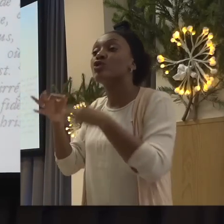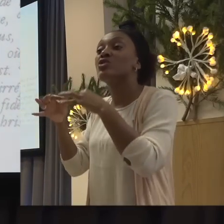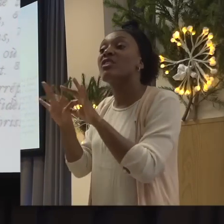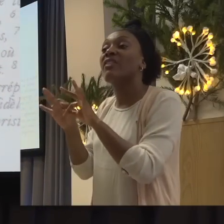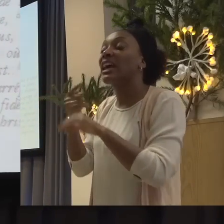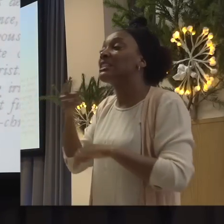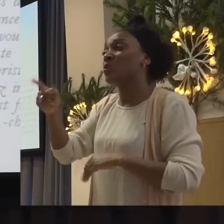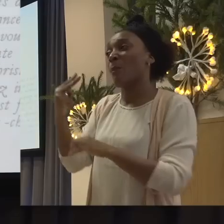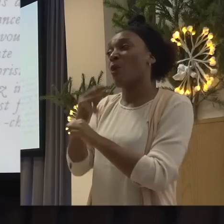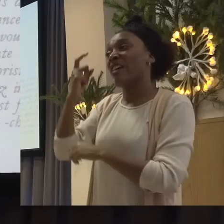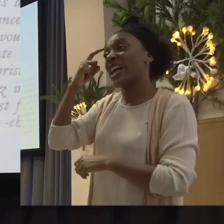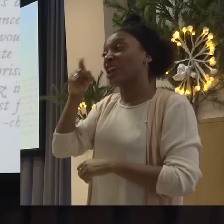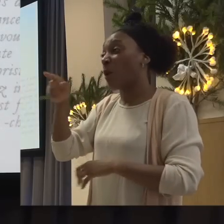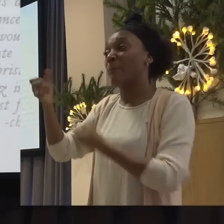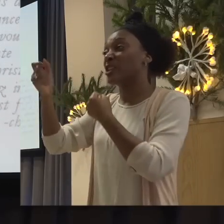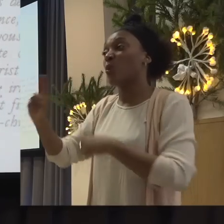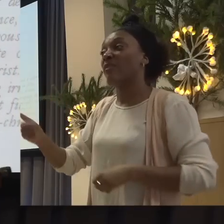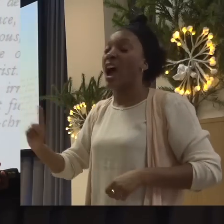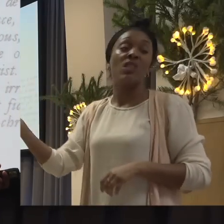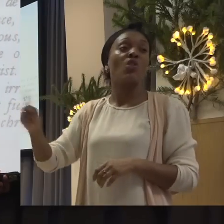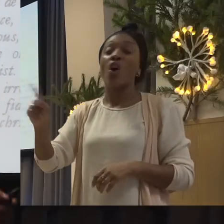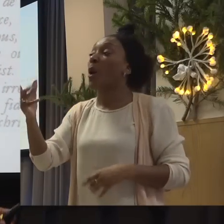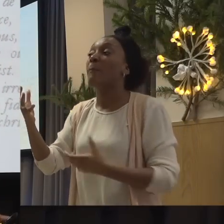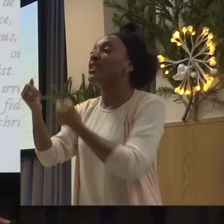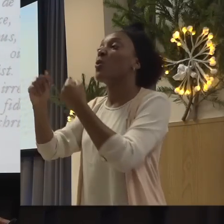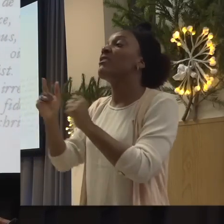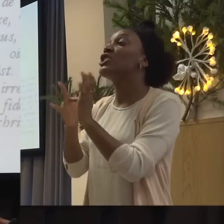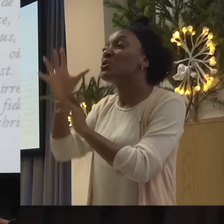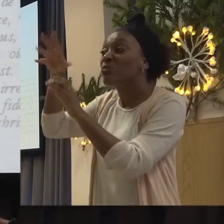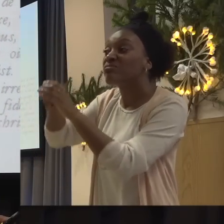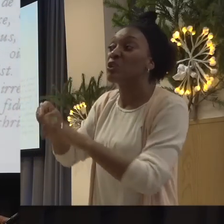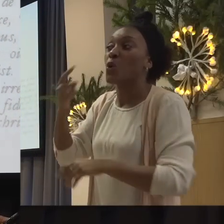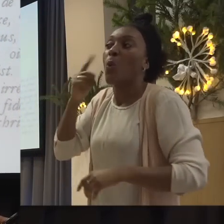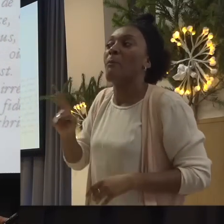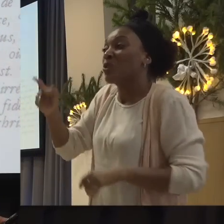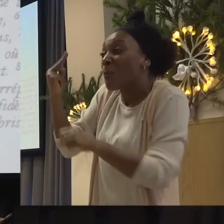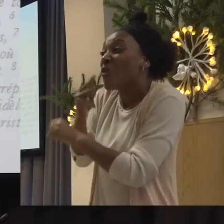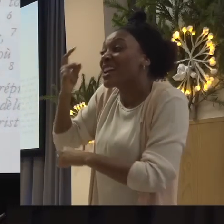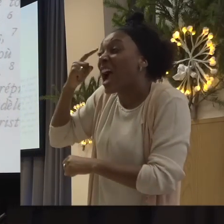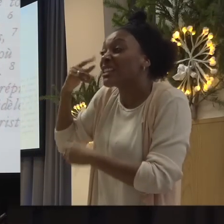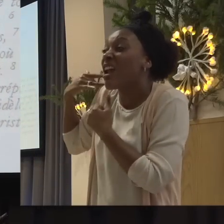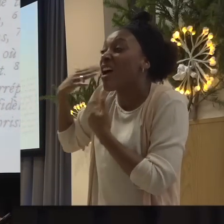pas au ciel. Au nom de quoi puis-je dire cela? Au nom de quoi?